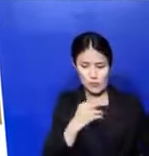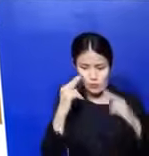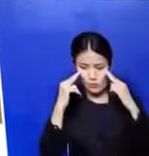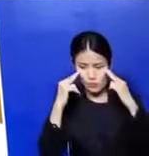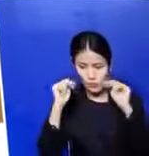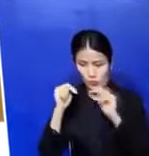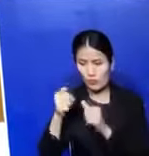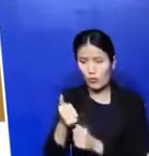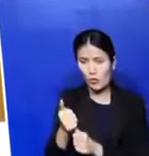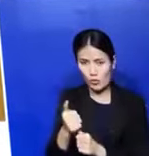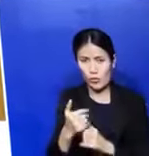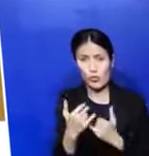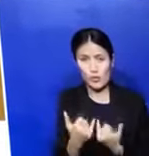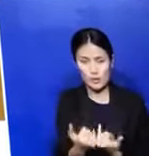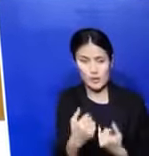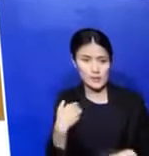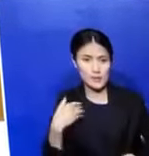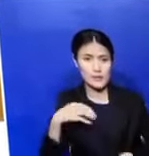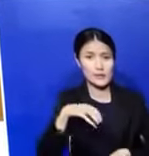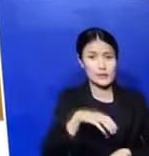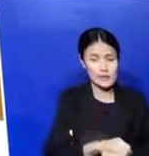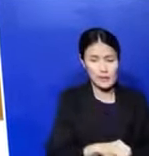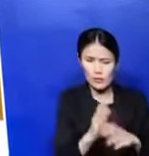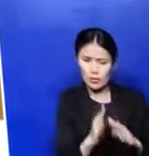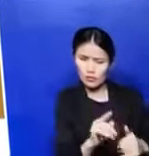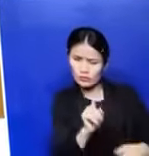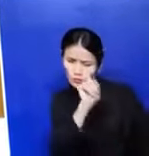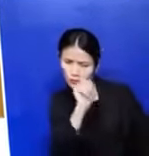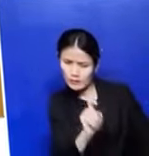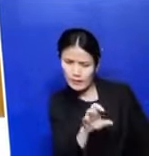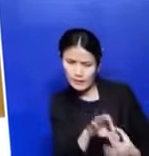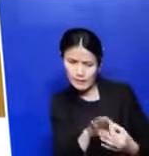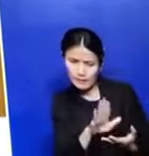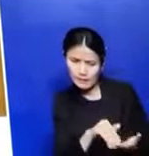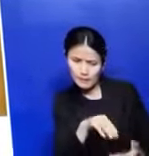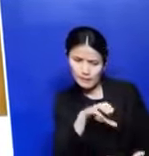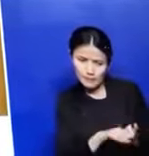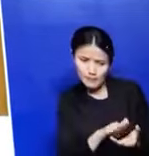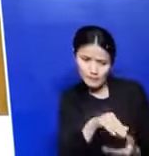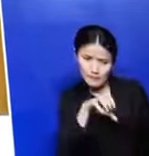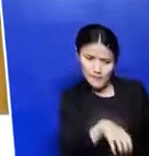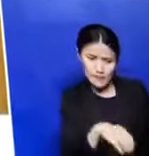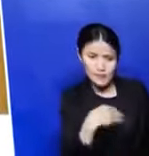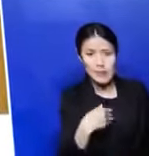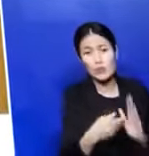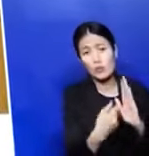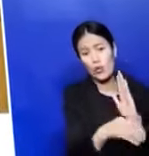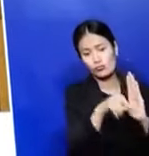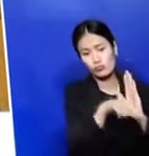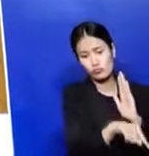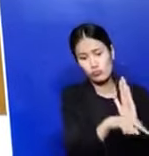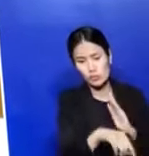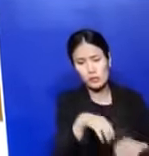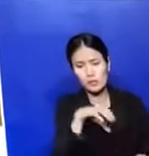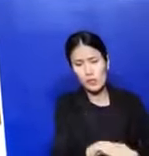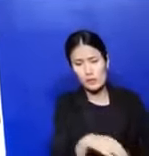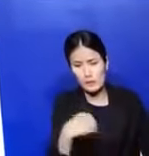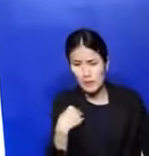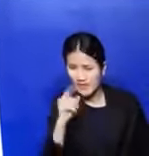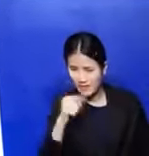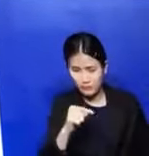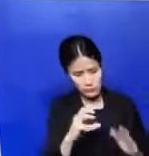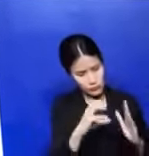วันนี้ก็ได้มีการจับกุมเดินคดีผู้ต้องสงสัยกับบ่อนพนันในพื้นที่ภาคตะวันออกแล้วยืนยันทุกภาคนะจะถูกตรวจสอบทั้งหมดนะ